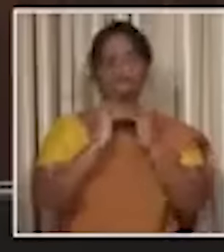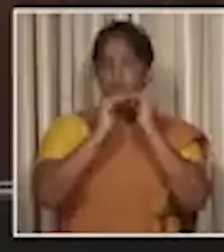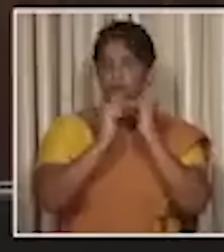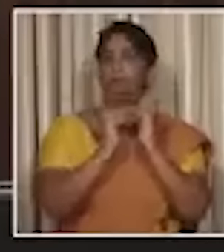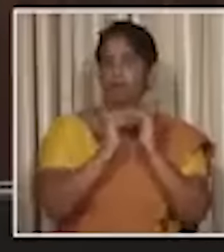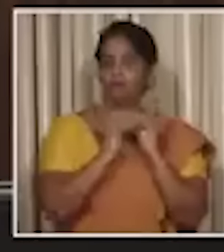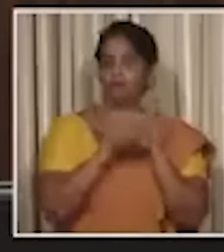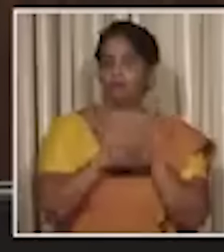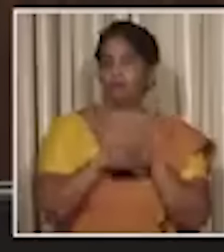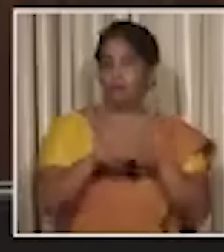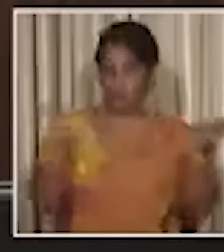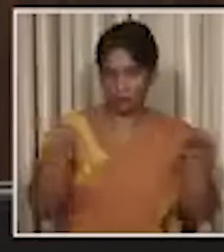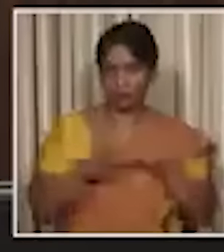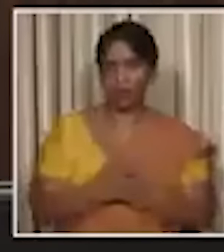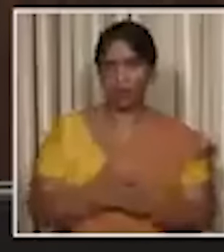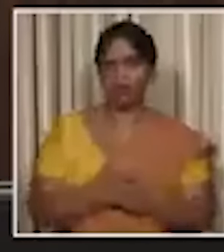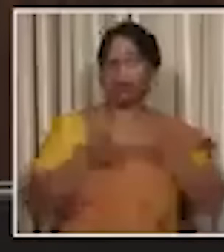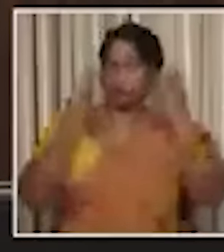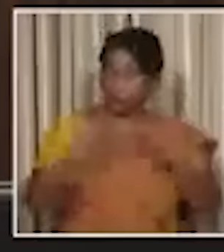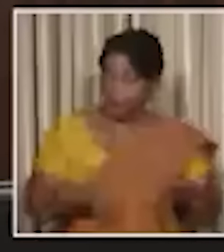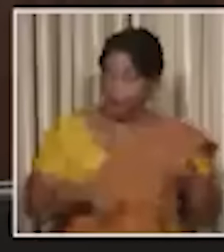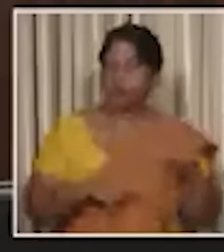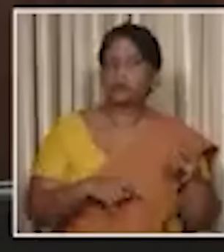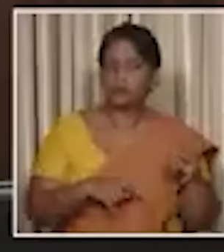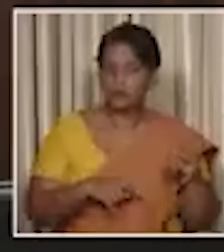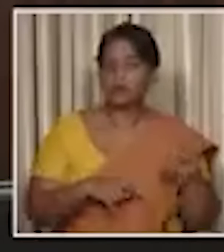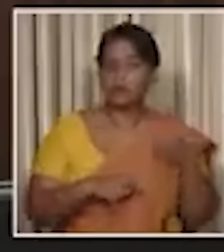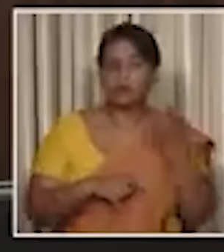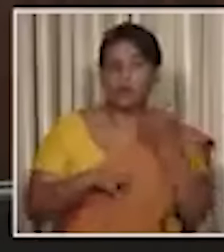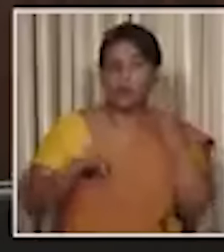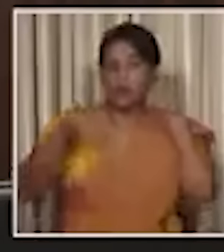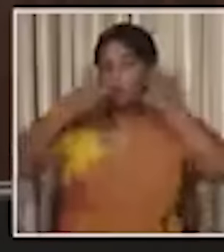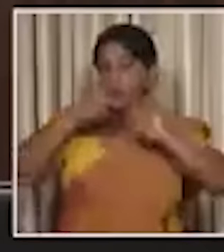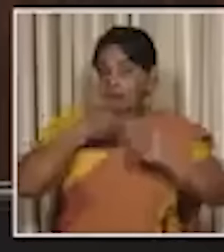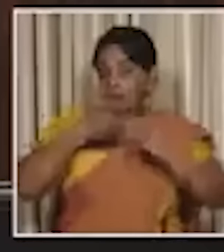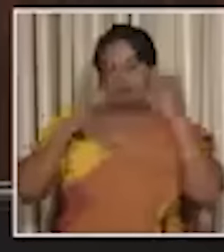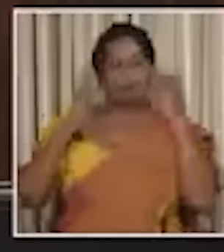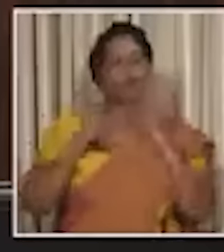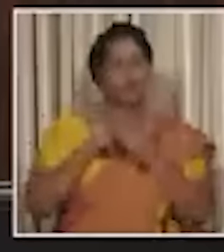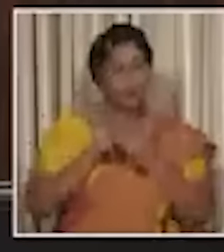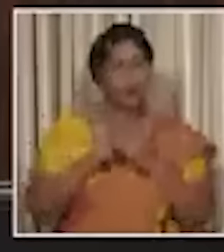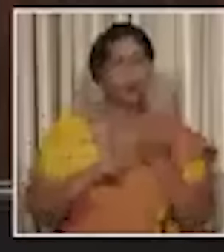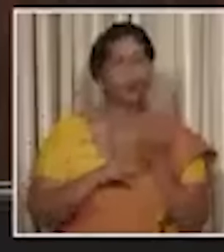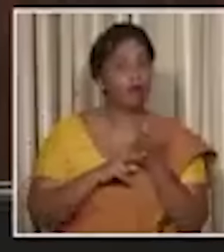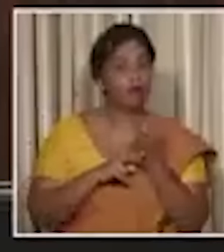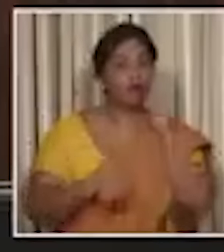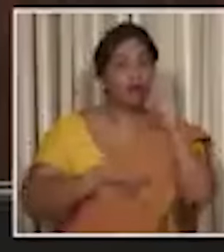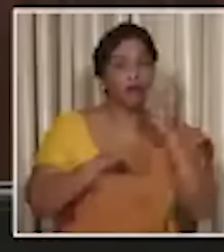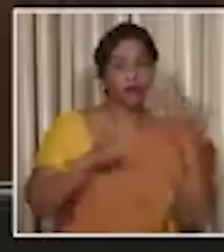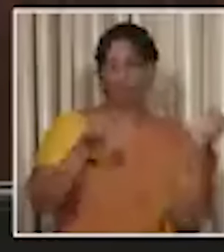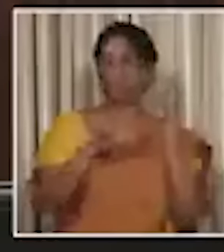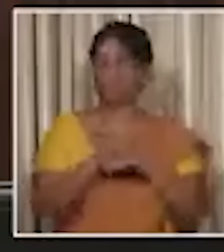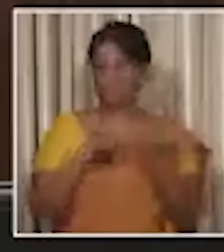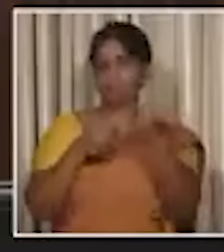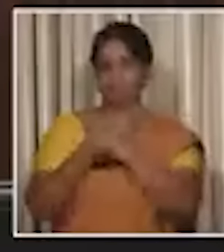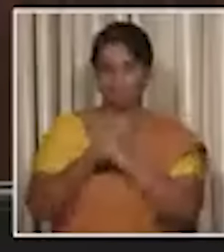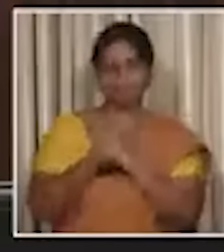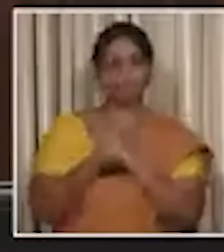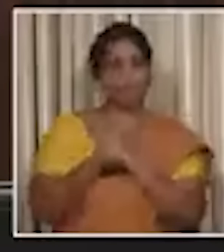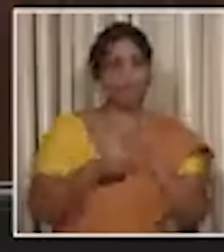வருமானத்தை ஈட்டிக் கொள்வதுதான். அதற்கு நாங்கள் துரிதமான ஒரு வேலை திட்டத்தை நடைமுறைப்படுத்த வேண்டும். அடுத்து ஐடி துறை, தொழில்நுட்பத்துறை எடுத்துக்கொண்டால் உலகில்